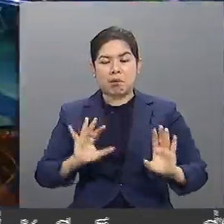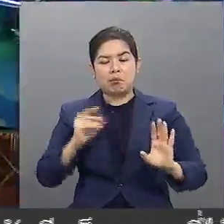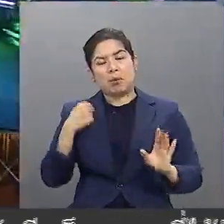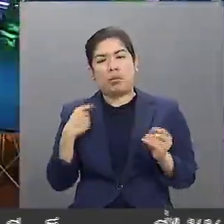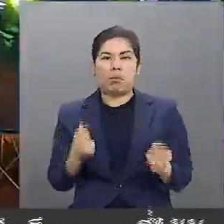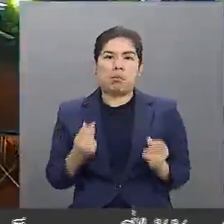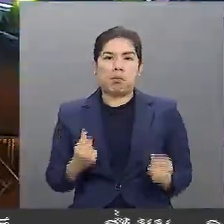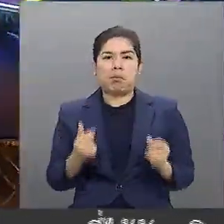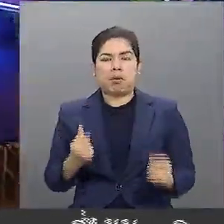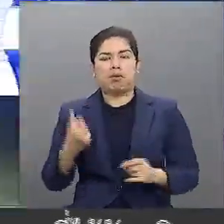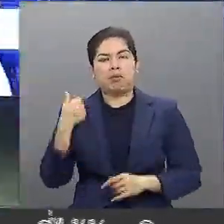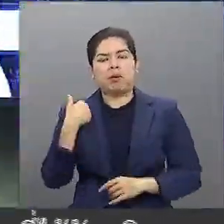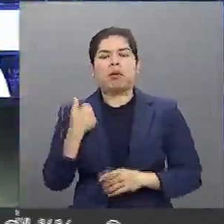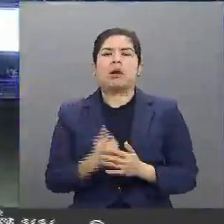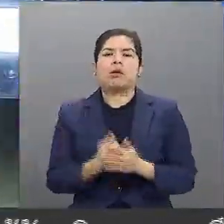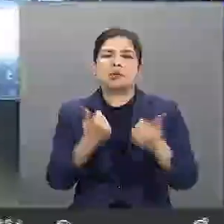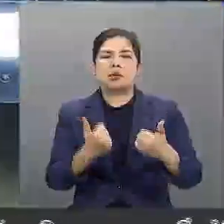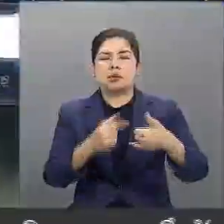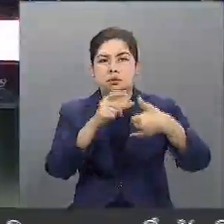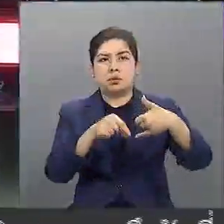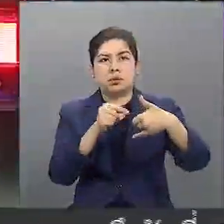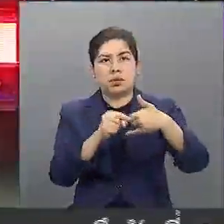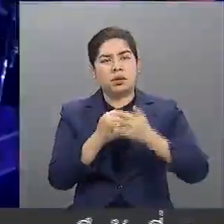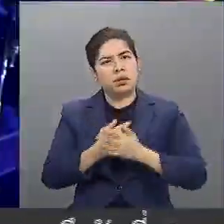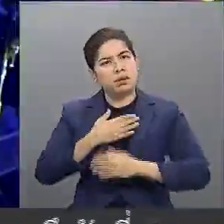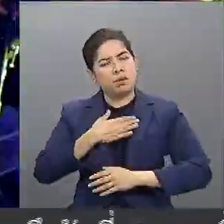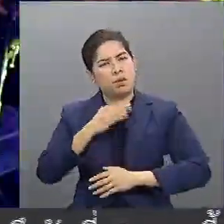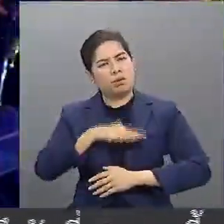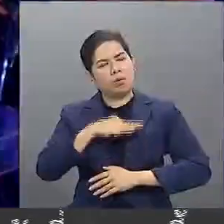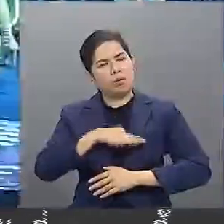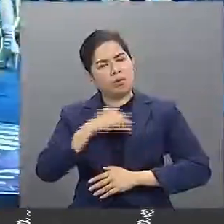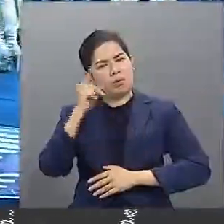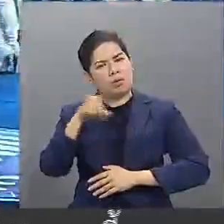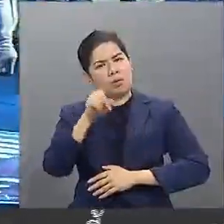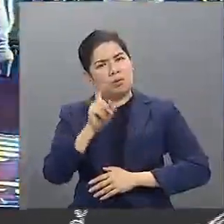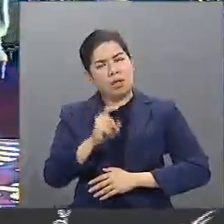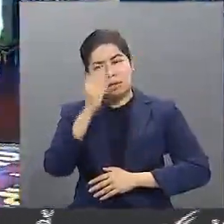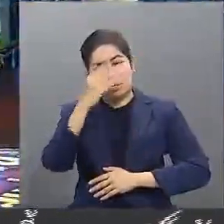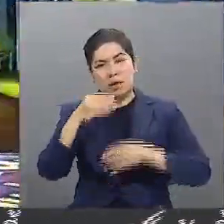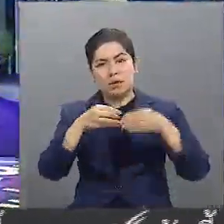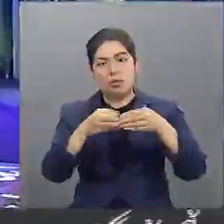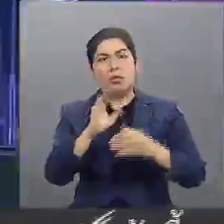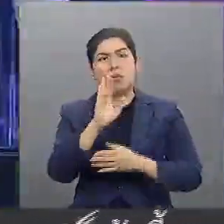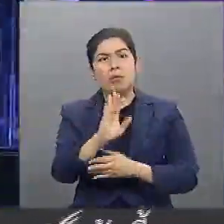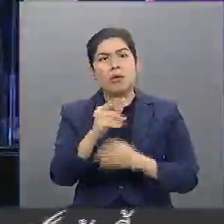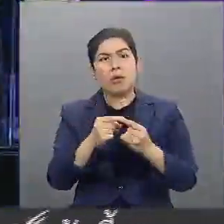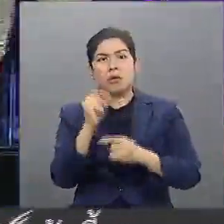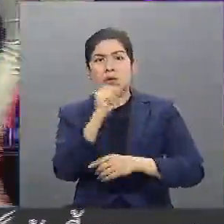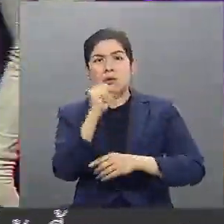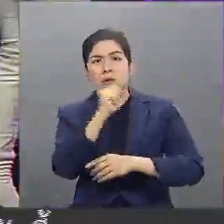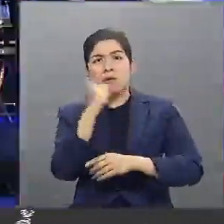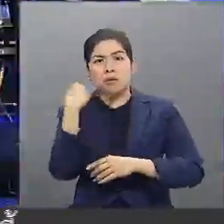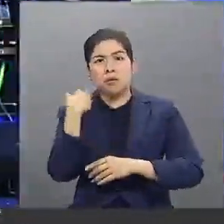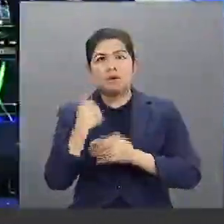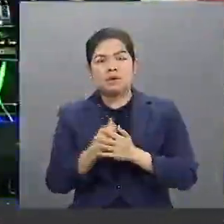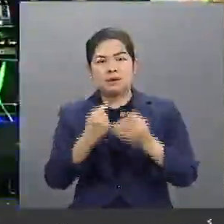จนถึงทุกวันนี้แม่ลาวันก็ยังงงๆอยู่ครับว่าทำไมวงดนตรีเอกพจน์ถึงต้องไปหาหางเครื่องไกลถึงอีสานทั้